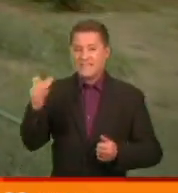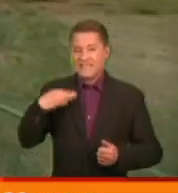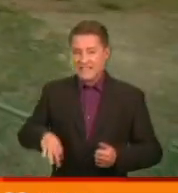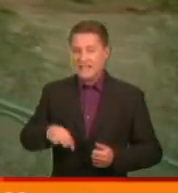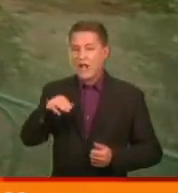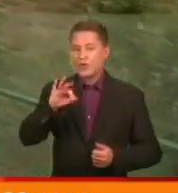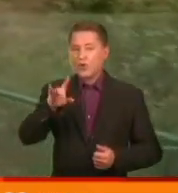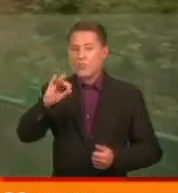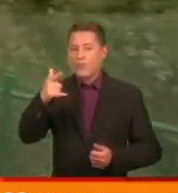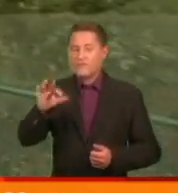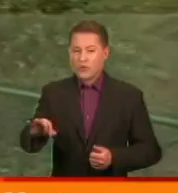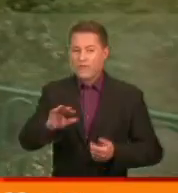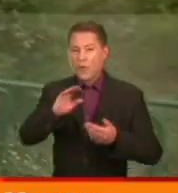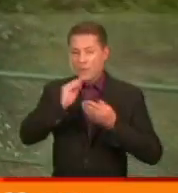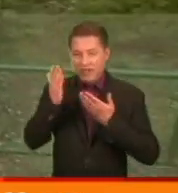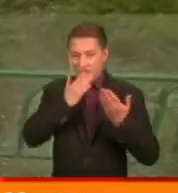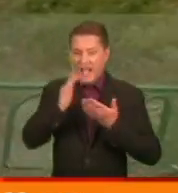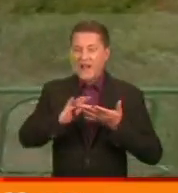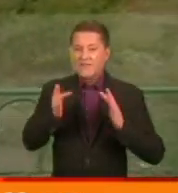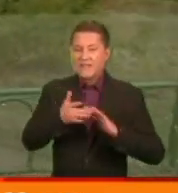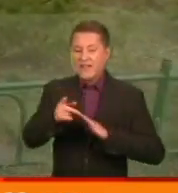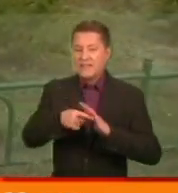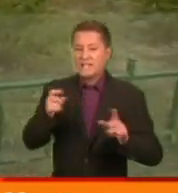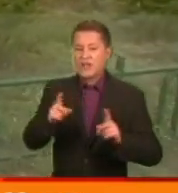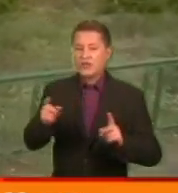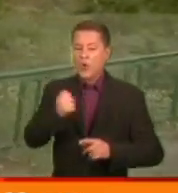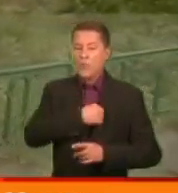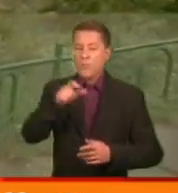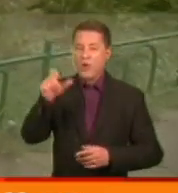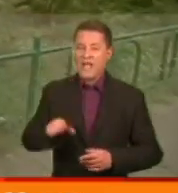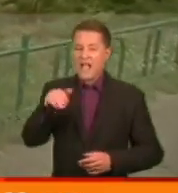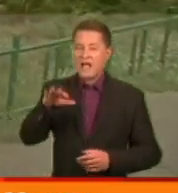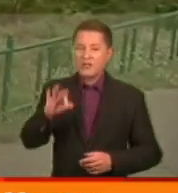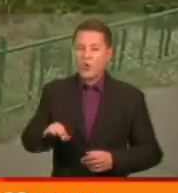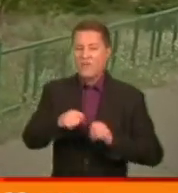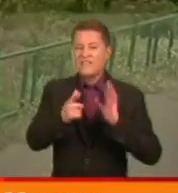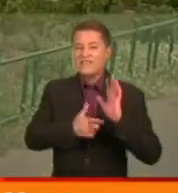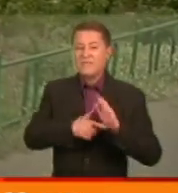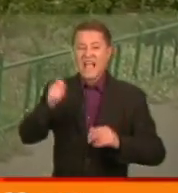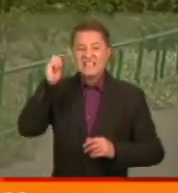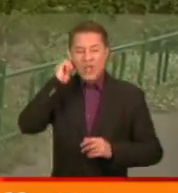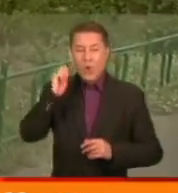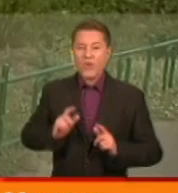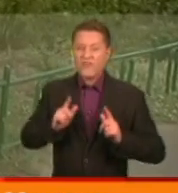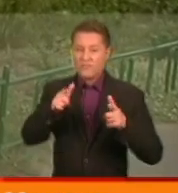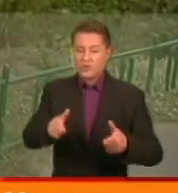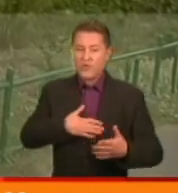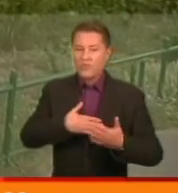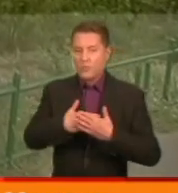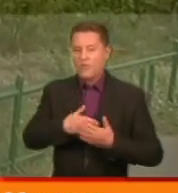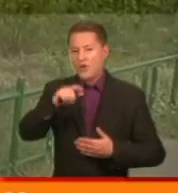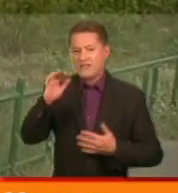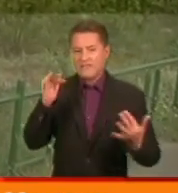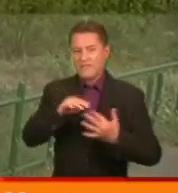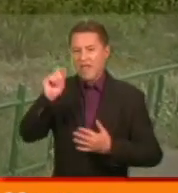Тороповського. Місцеві почитали в інтернеті і дізналися, що це боєць АТО, який неповнолітнім у 17 років пішов добровольцем на Схід. Про